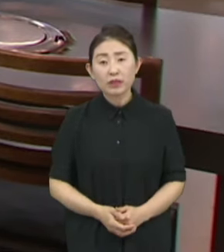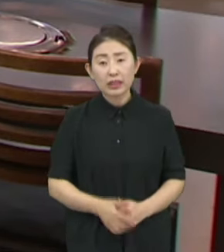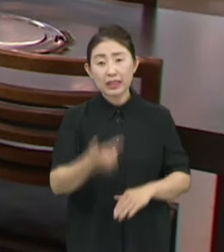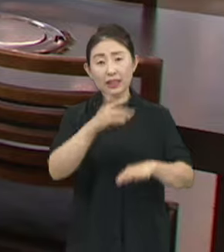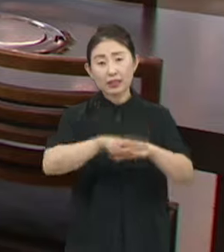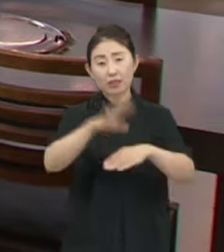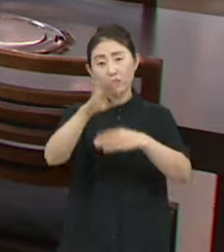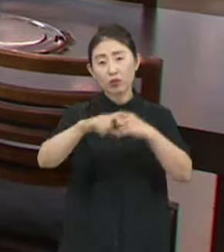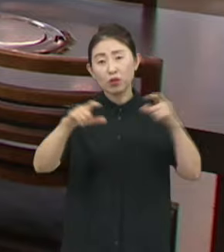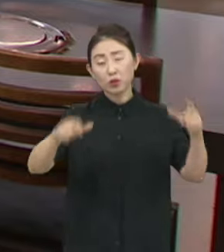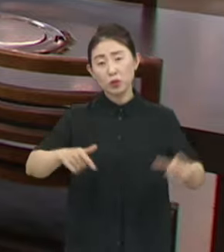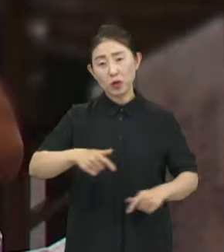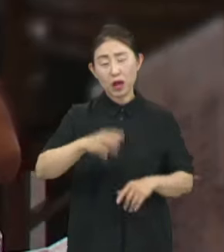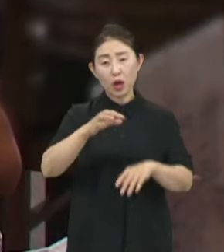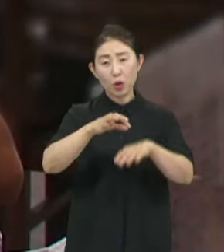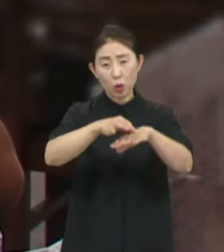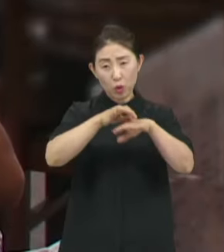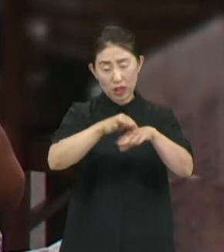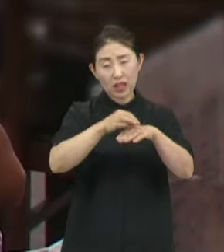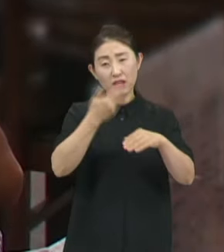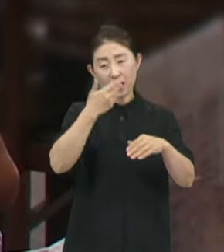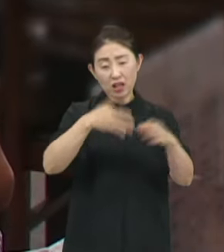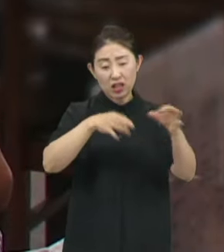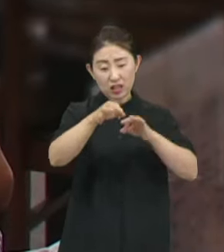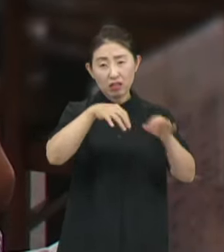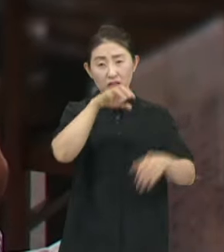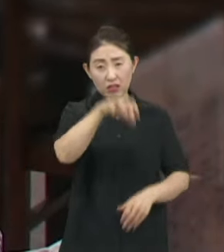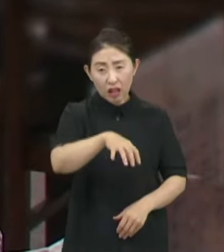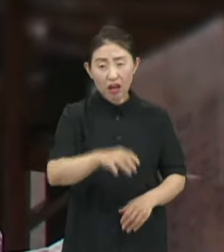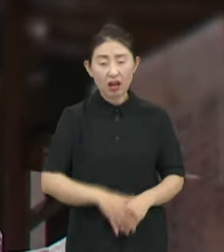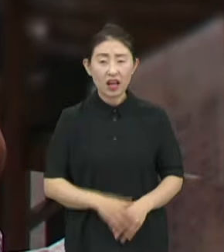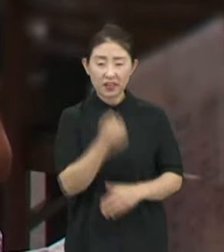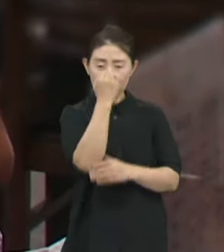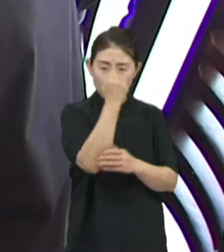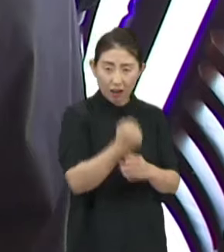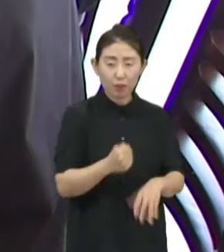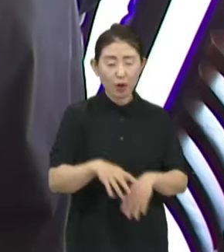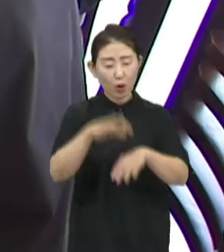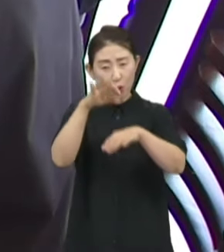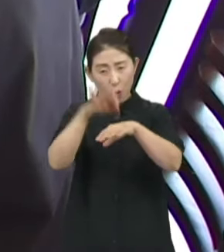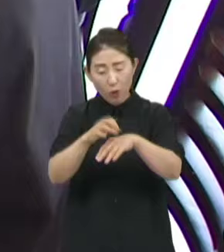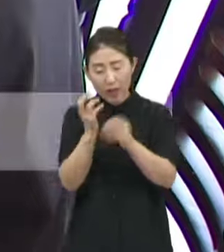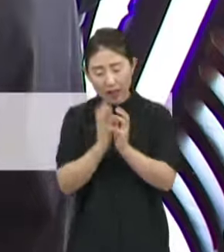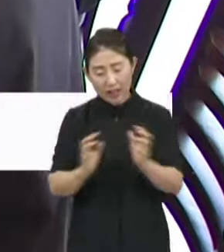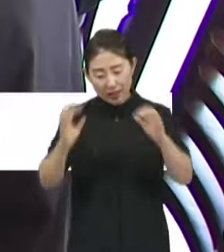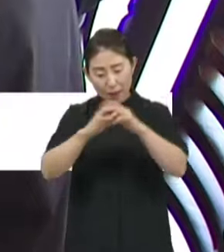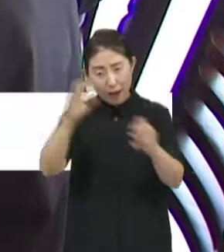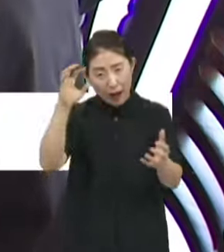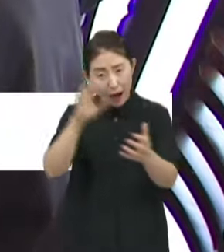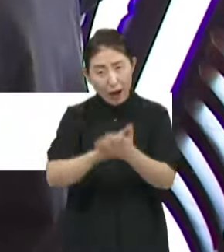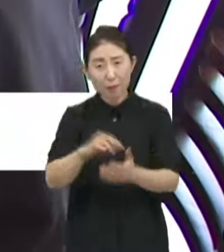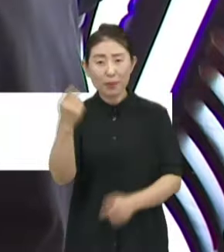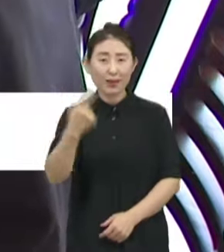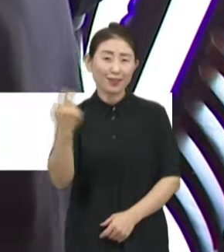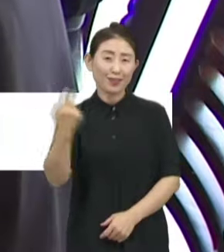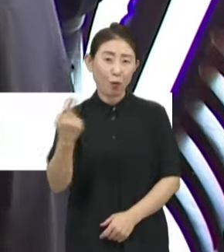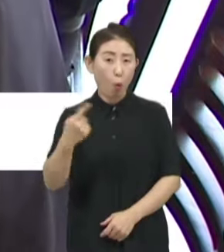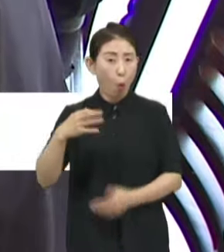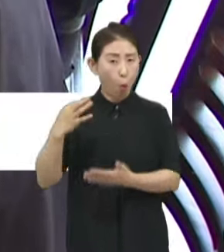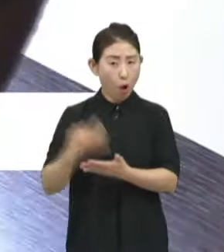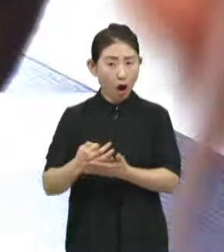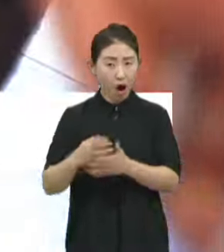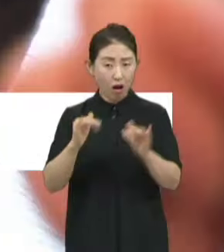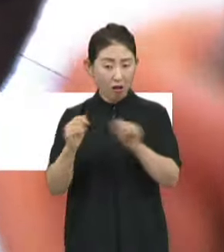대전 서구의 한 고깃집. 냉면에 고기와 쌈까지 더해 11,000원인 점심 특선 메뉴를 찾는 직장인들로